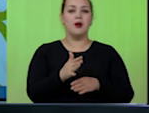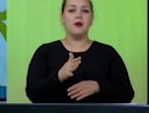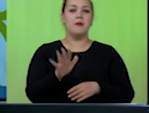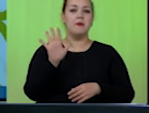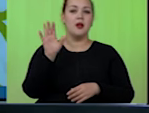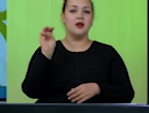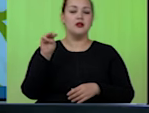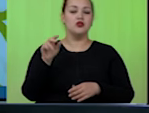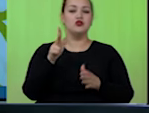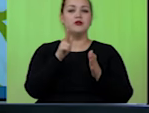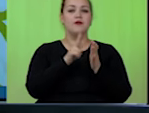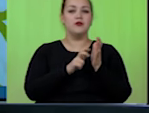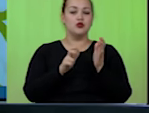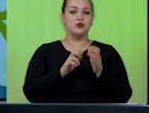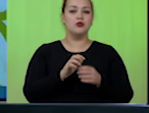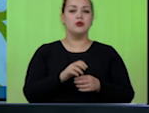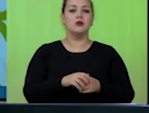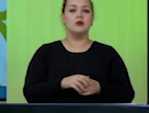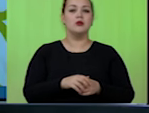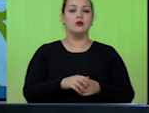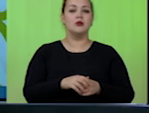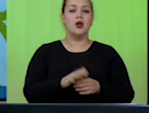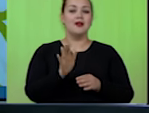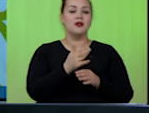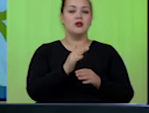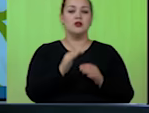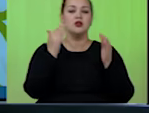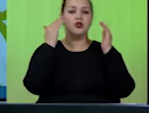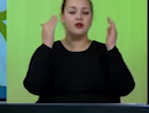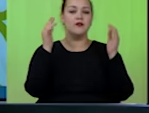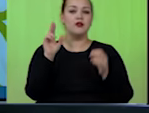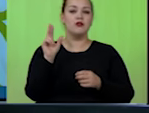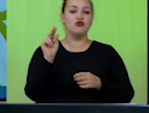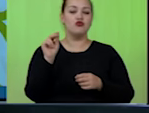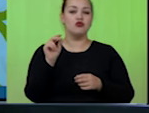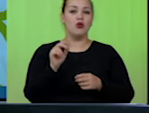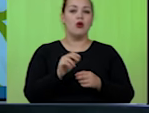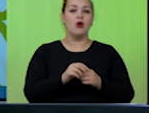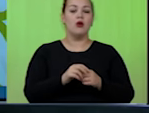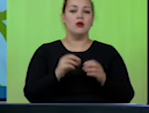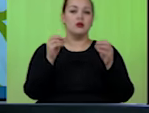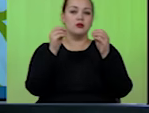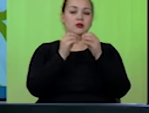5800, делитель неизвестное число, частное 10.